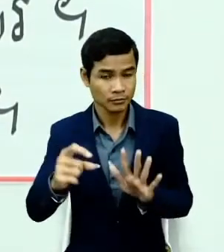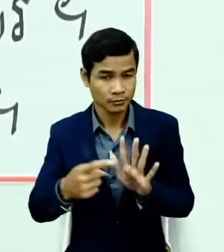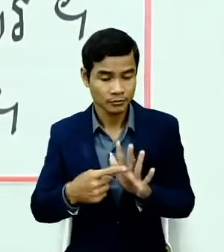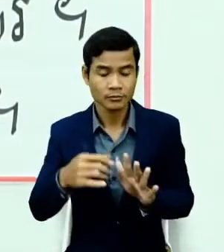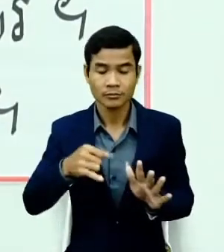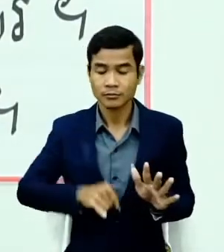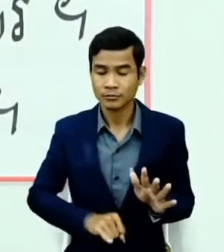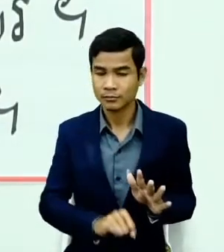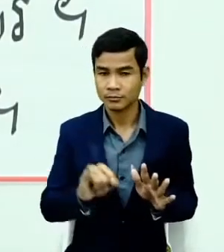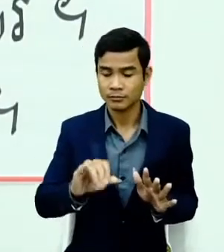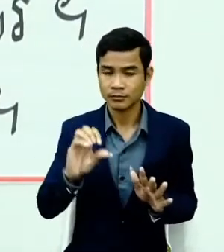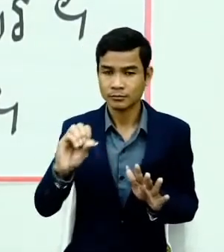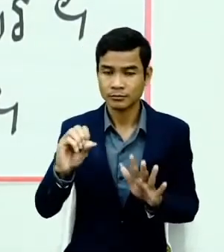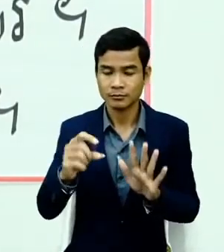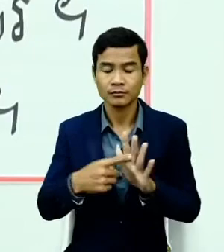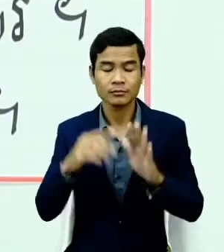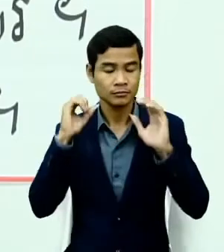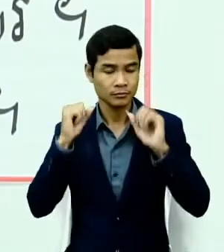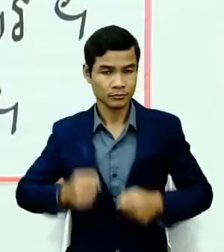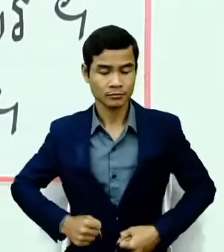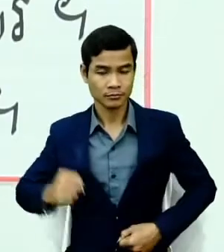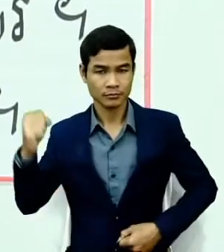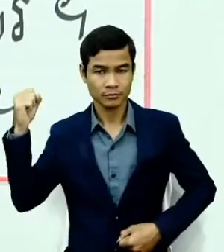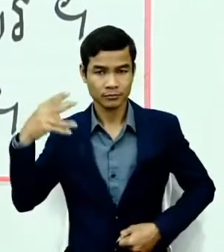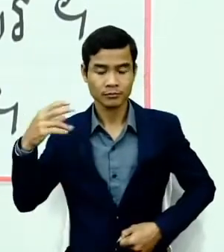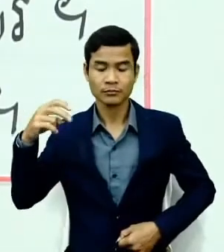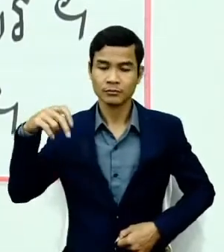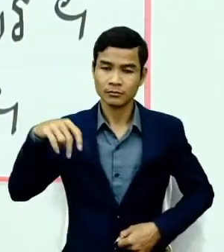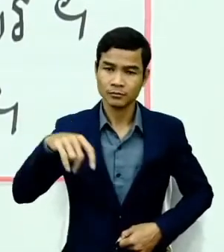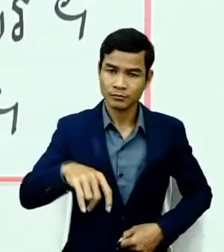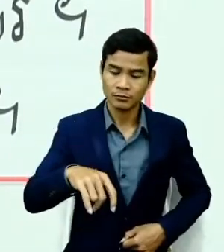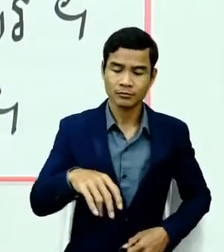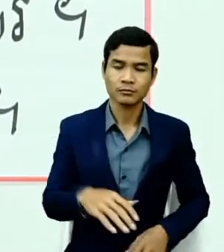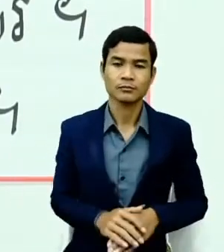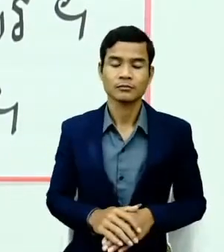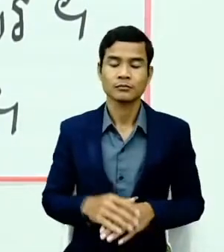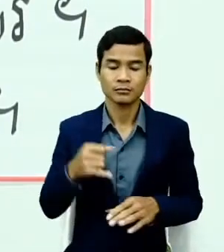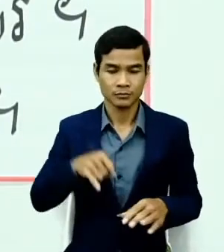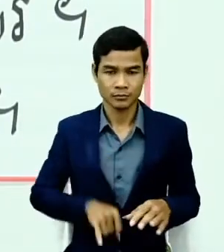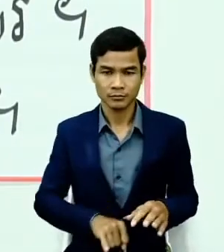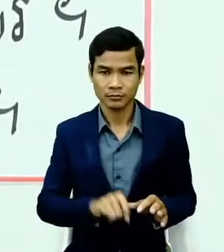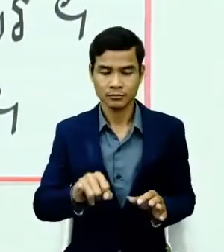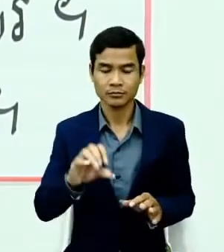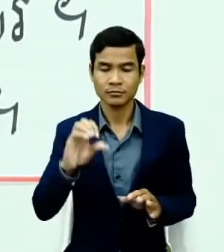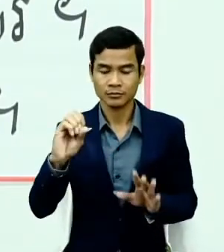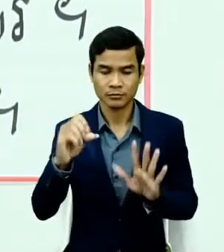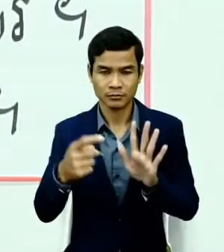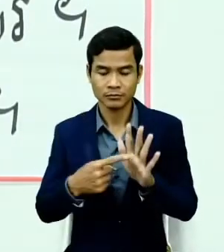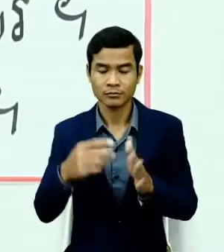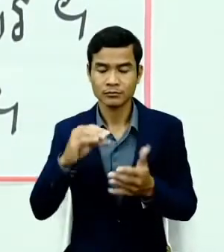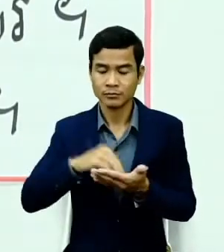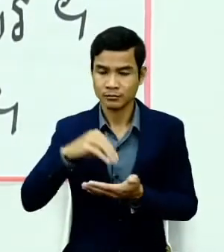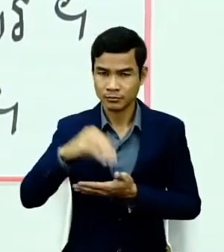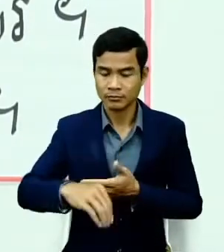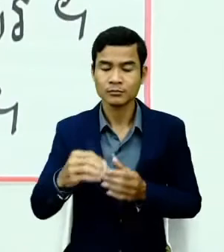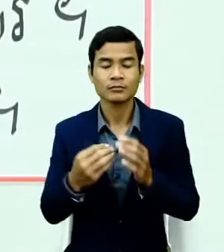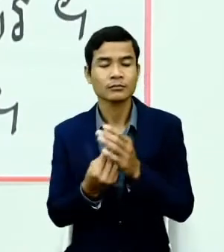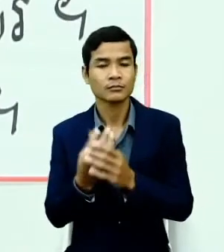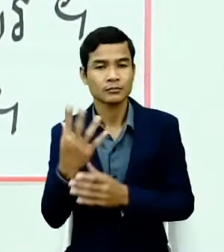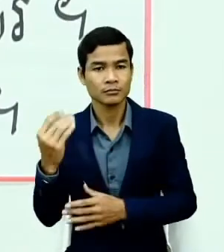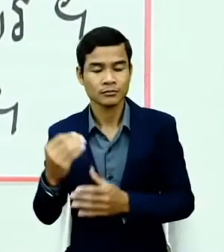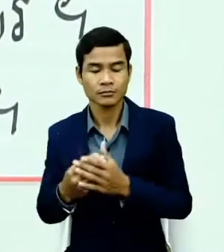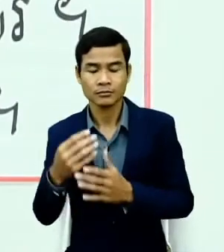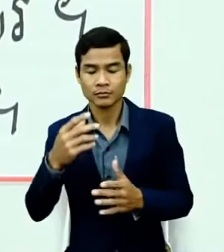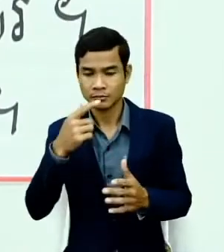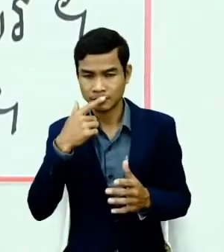ចៅលឺលេកាផាចុះដីចៅលឺដាំដំណាំតា